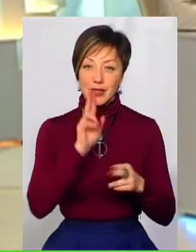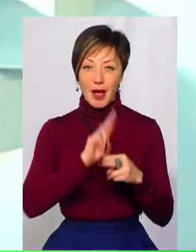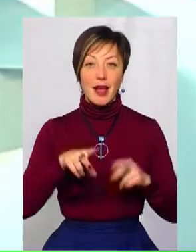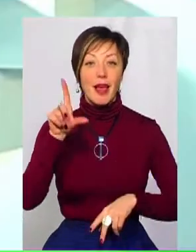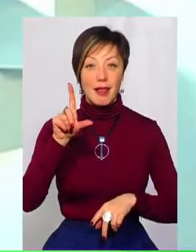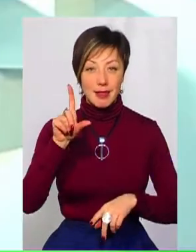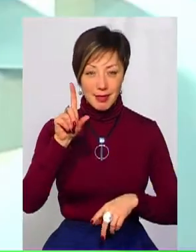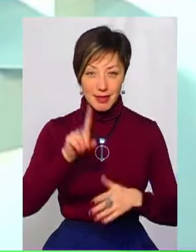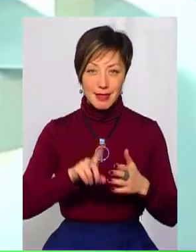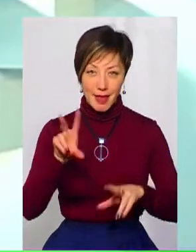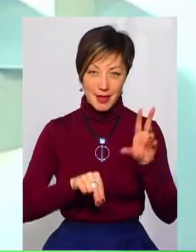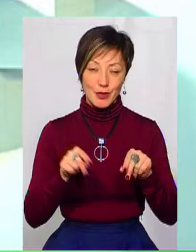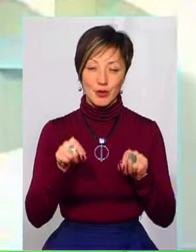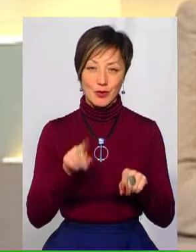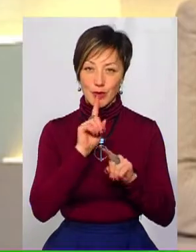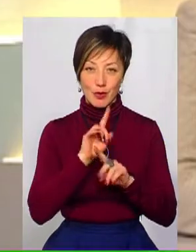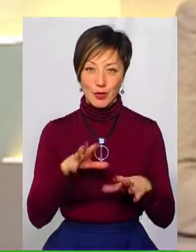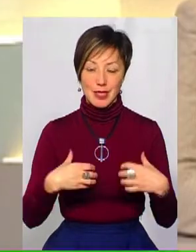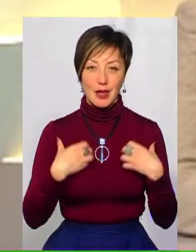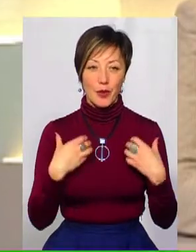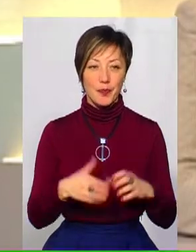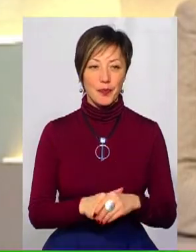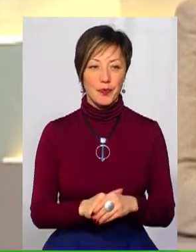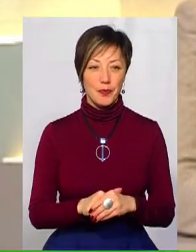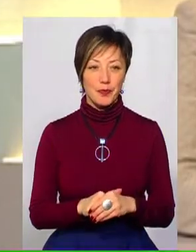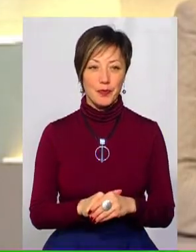що цього разу він також зникне. Тобто рецепт